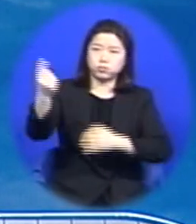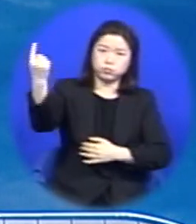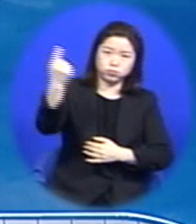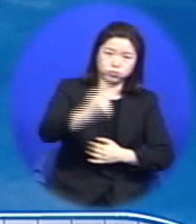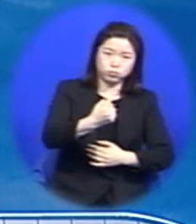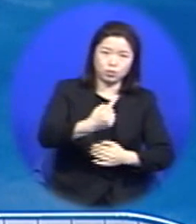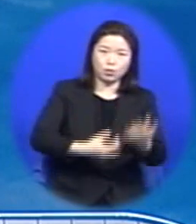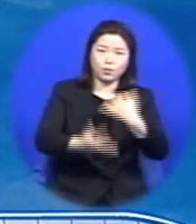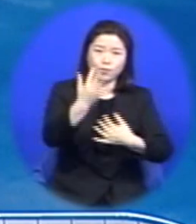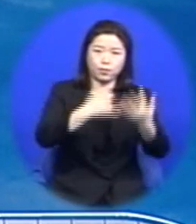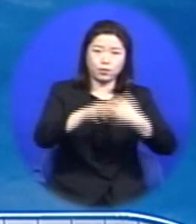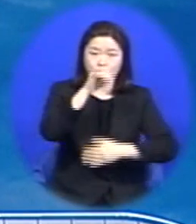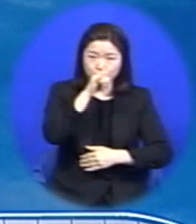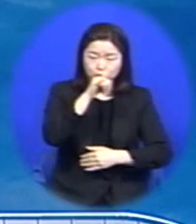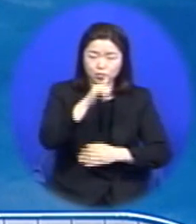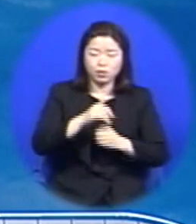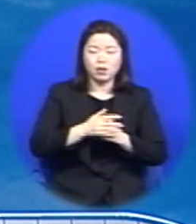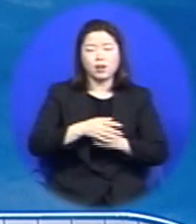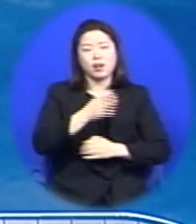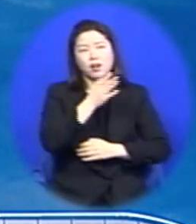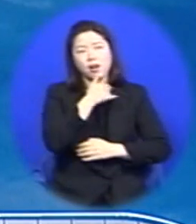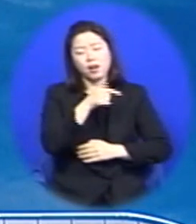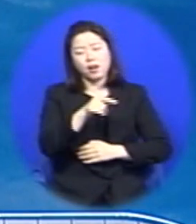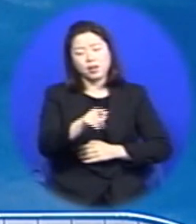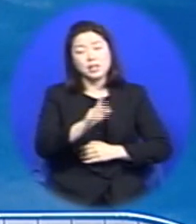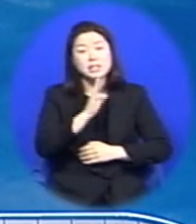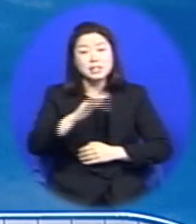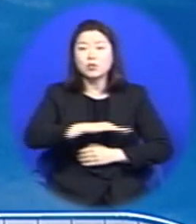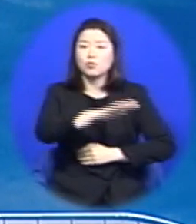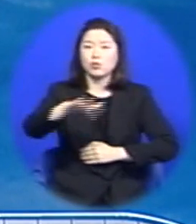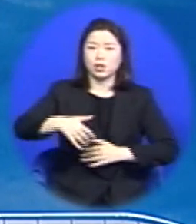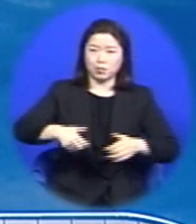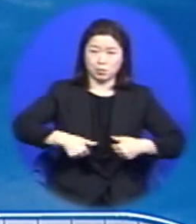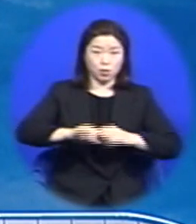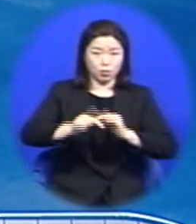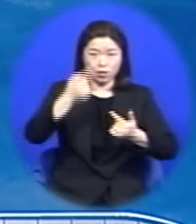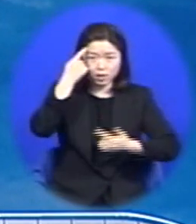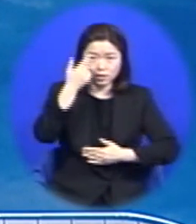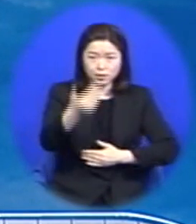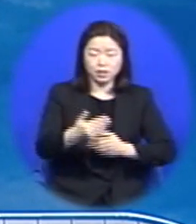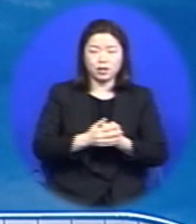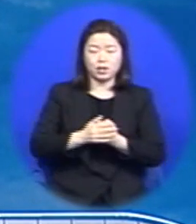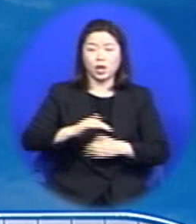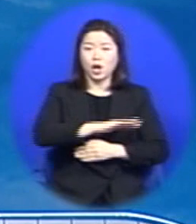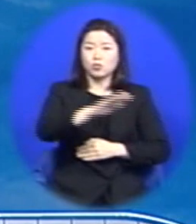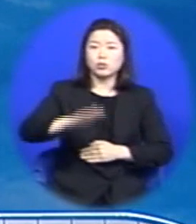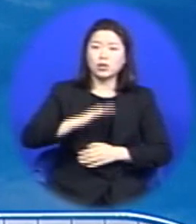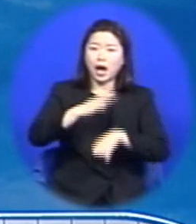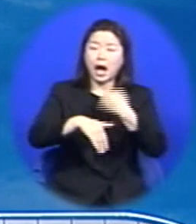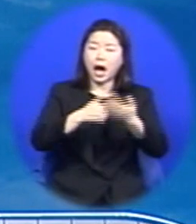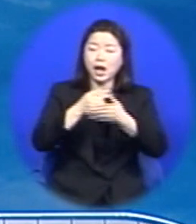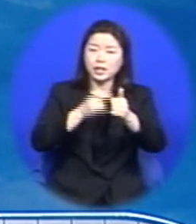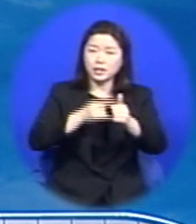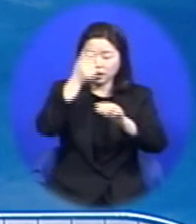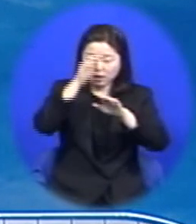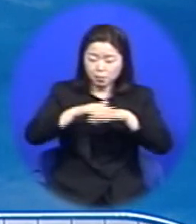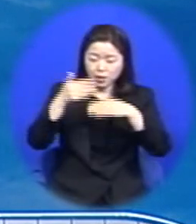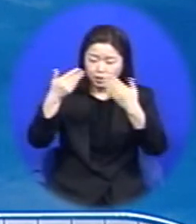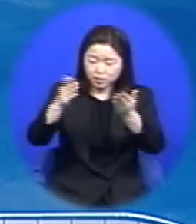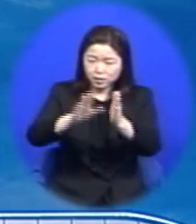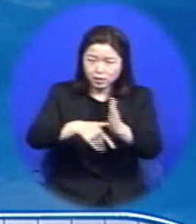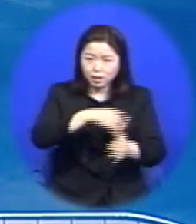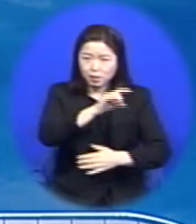이야, 이것이 진짜 우리에게 필요한 것이 아닌가. 우리가 하나님께 예배드릴 때마다 이런 역사가 필요한 거